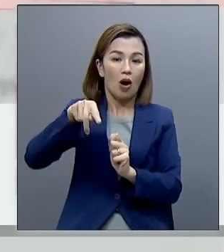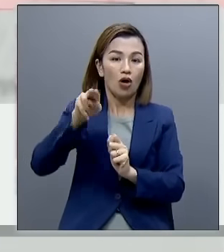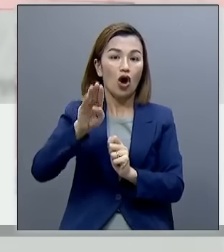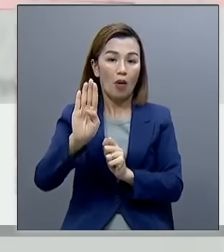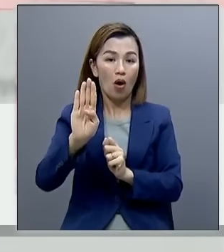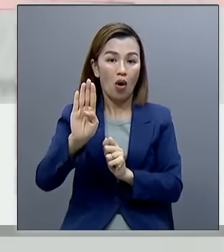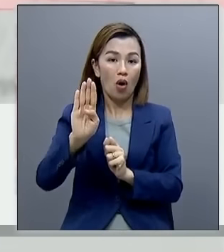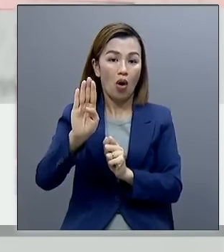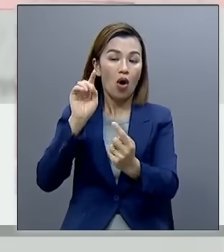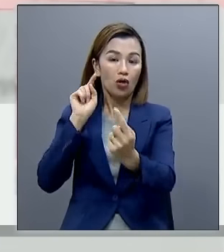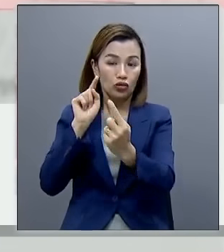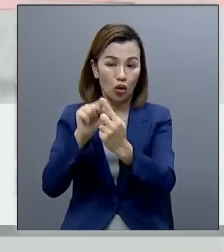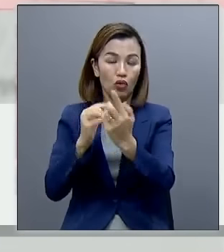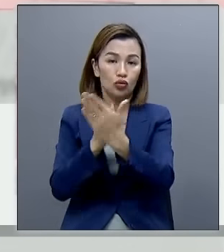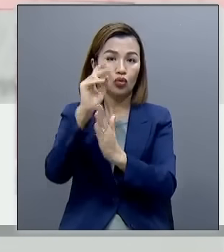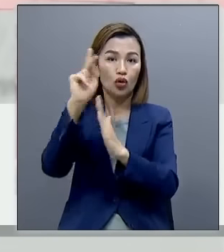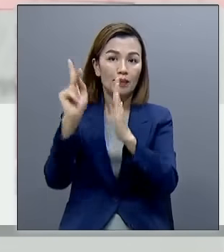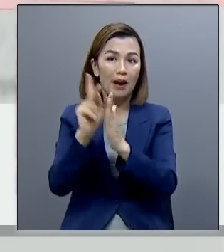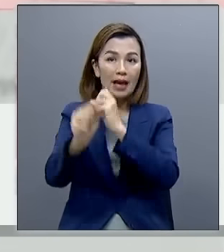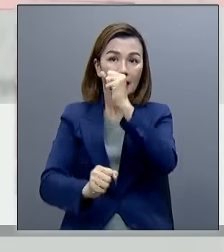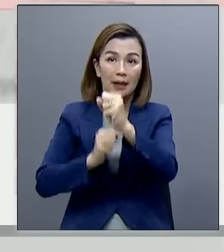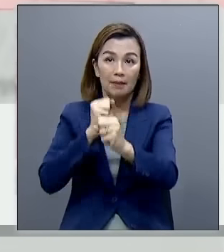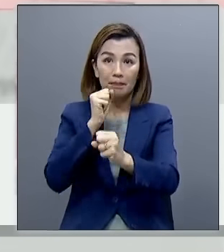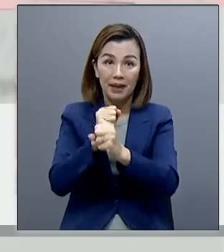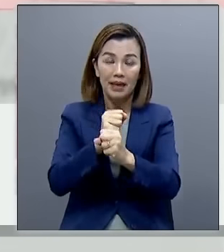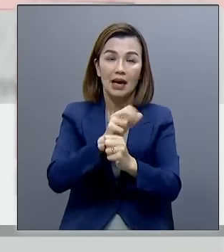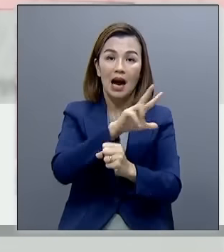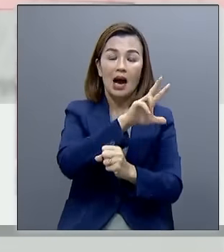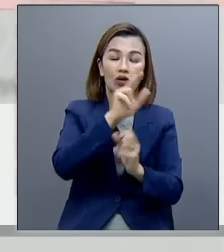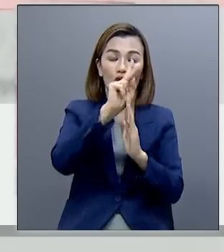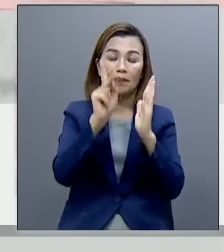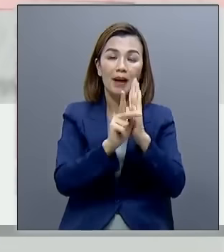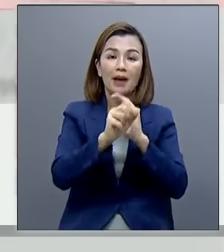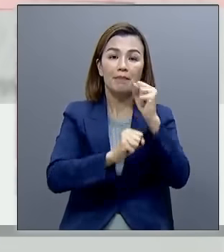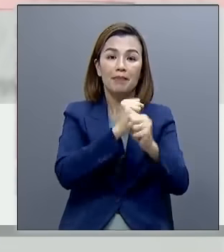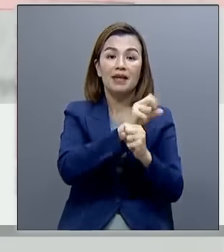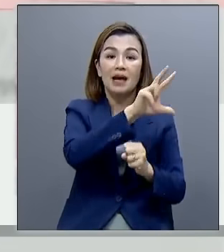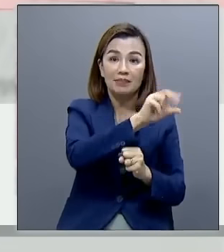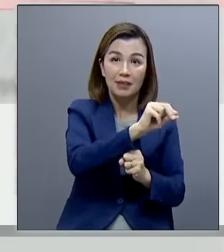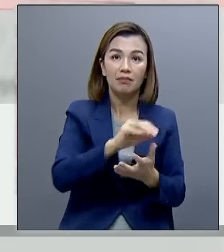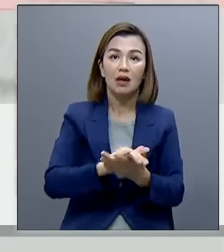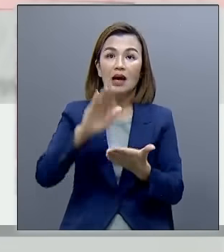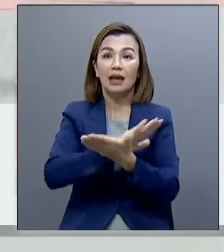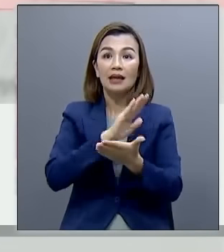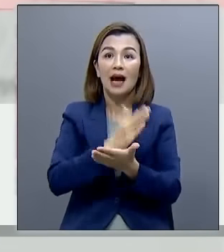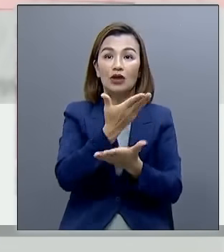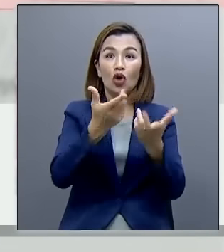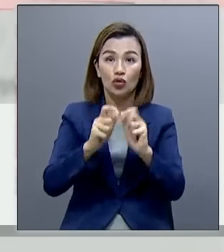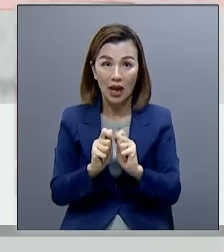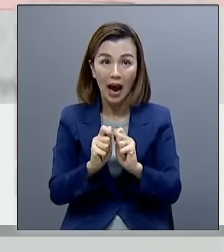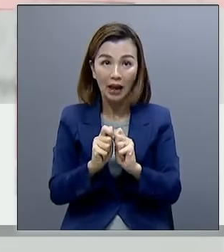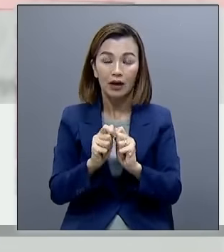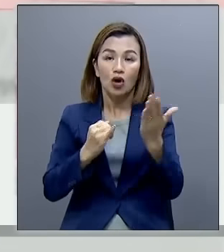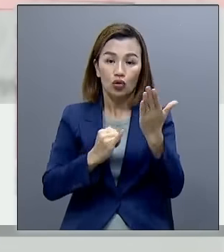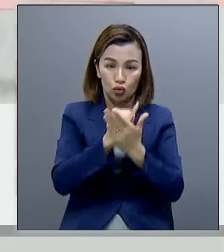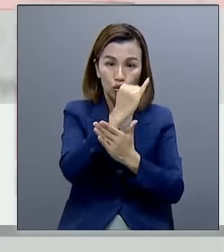ธภัณฑ์ปี2530จำนวน 3,000 กิโลกรัมถูกต้องเหมือนกันใบอนุญาตกำลังจะหมดอายุในเดือนก